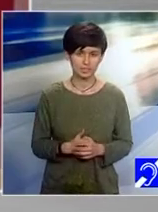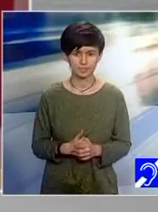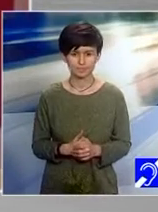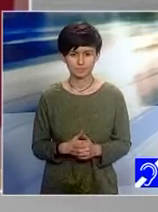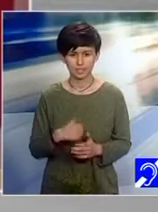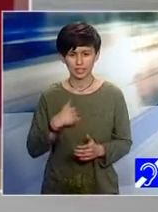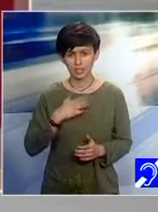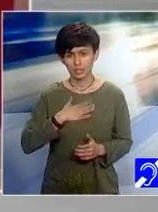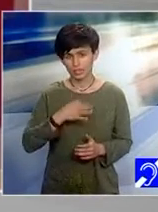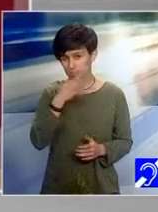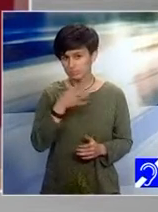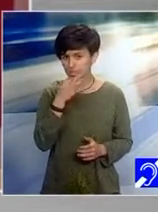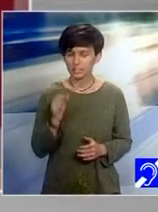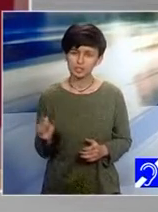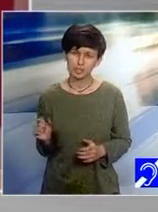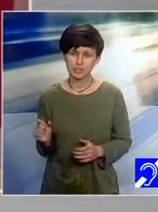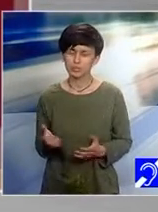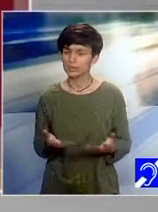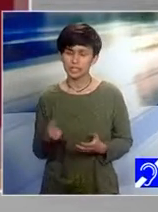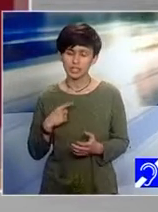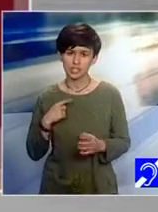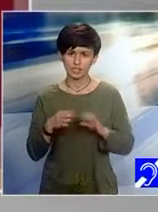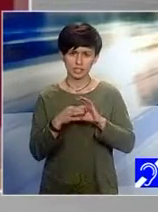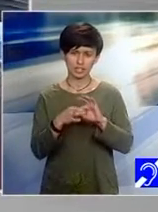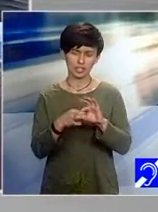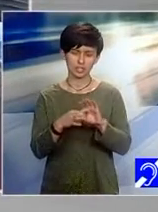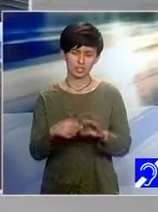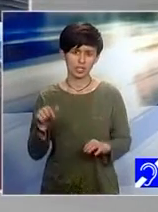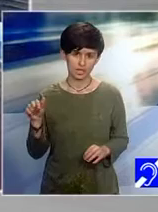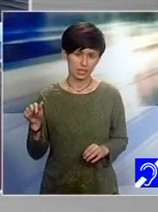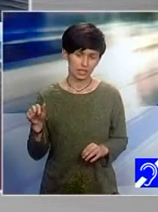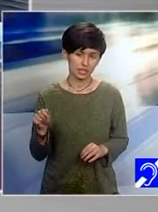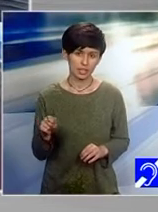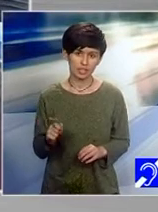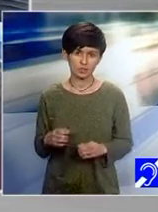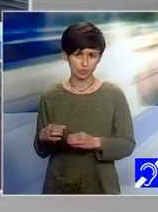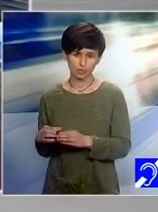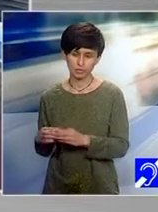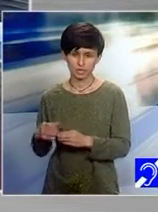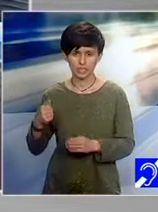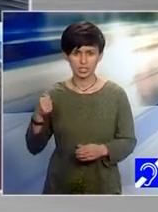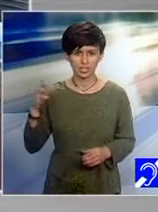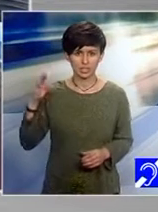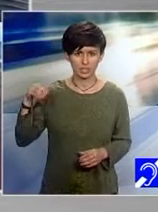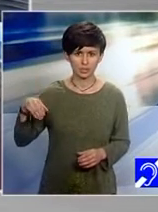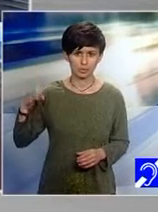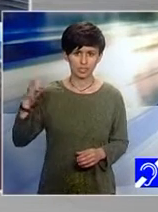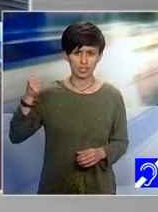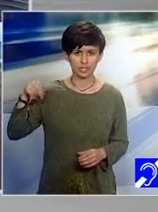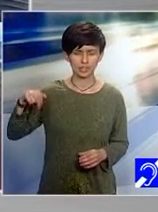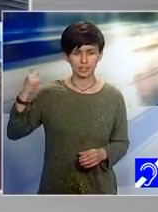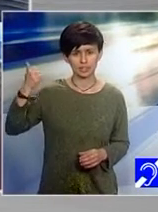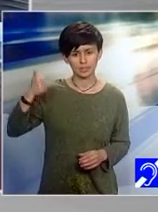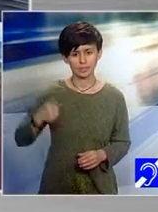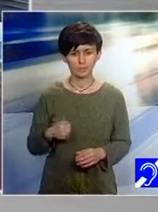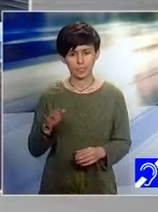scurt să ne spui care este legătura ta cu comunitatea armeană. Ai avut mereu și ai mereu o legătură